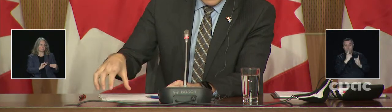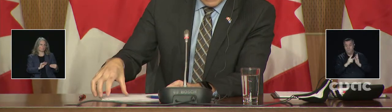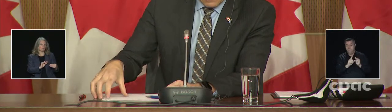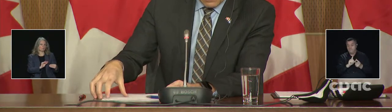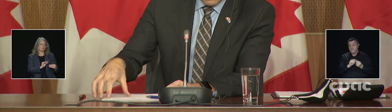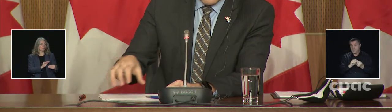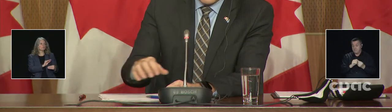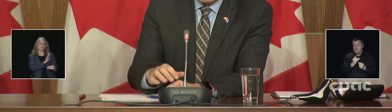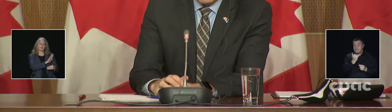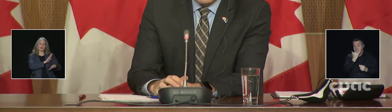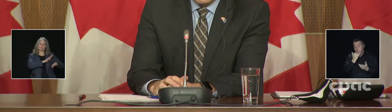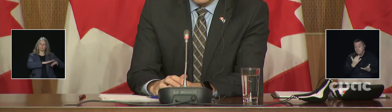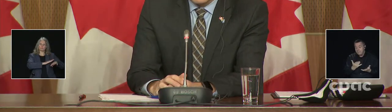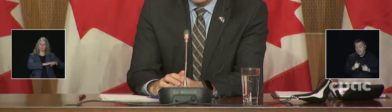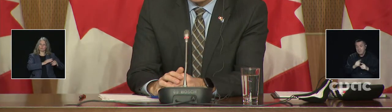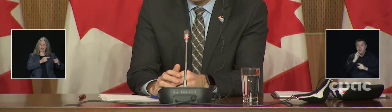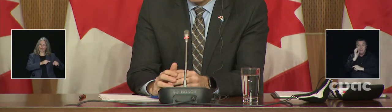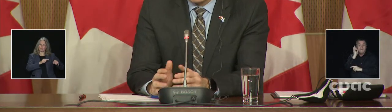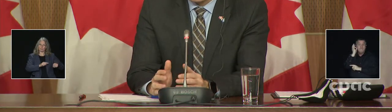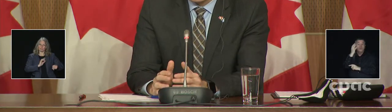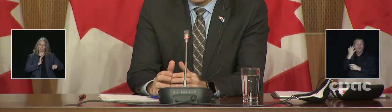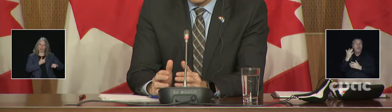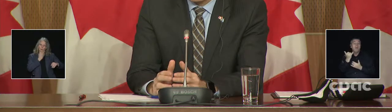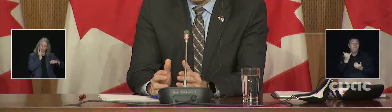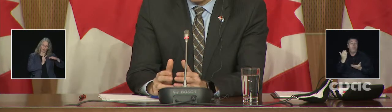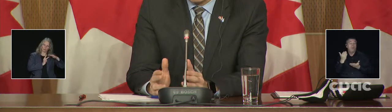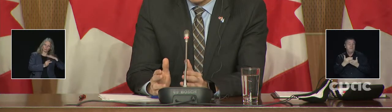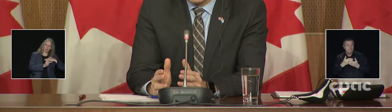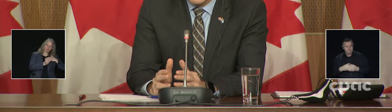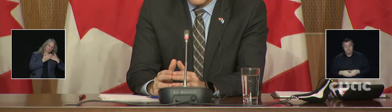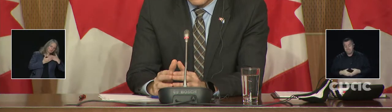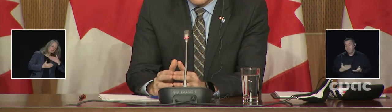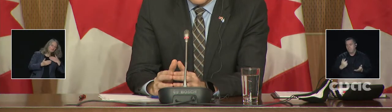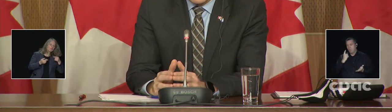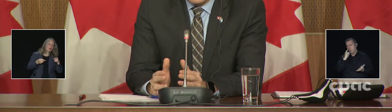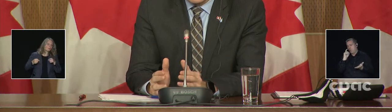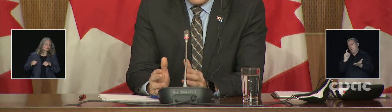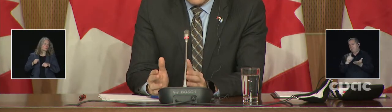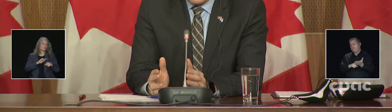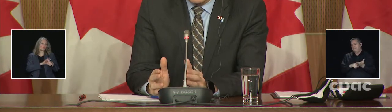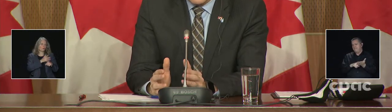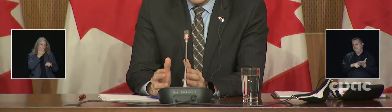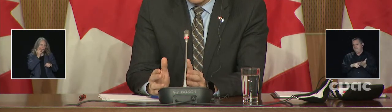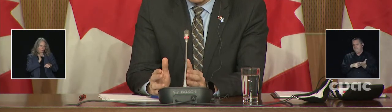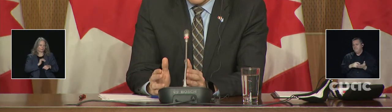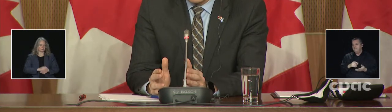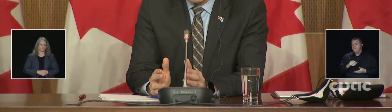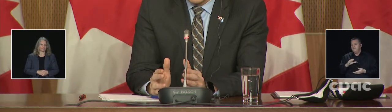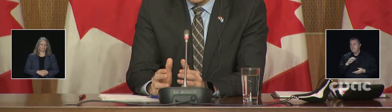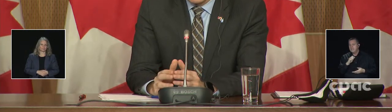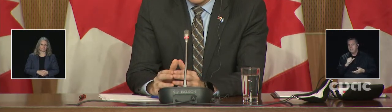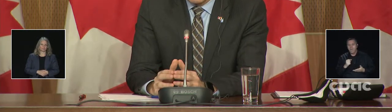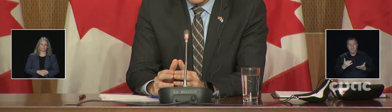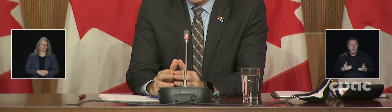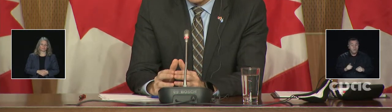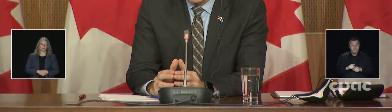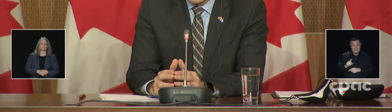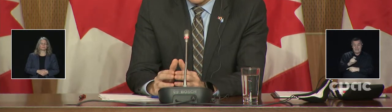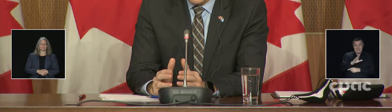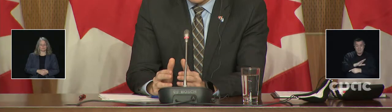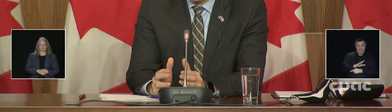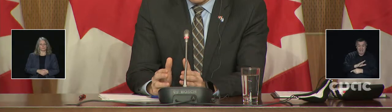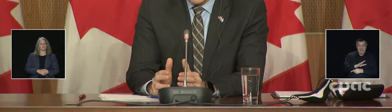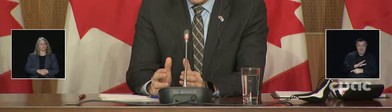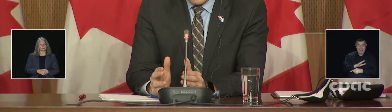actuel et prochain. Et là-dessus, bien, on sait qu'on observe là, que les cas actuels, y compris au Québec, là, ce sont